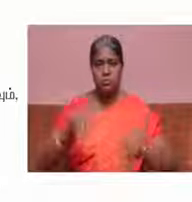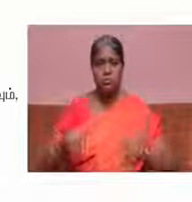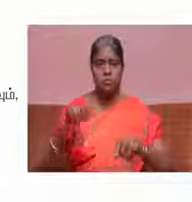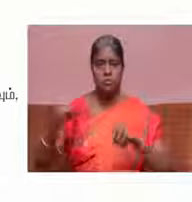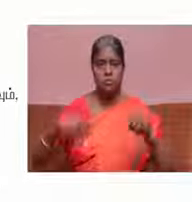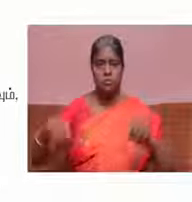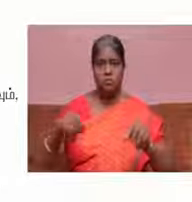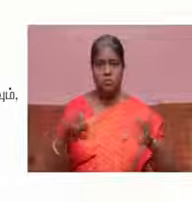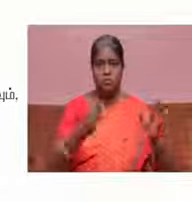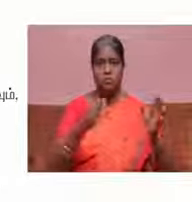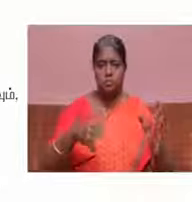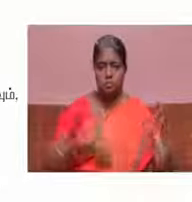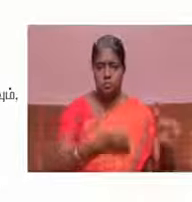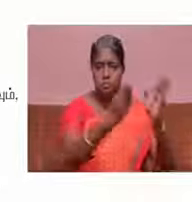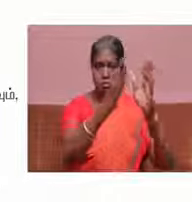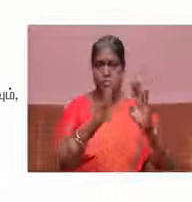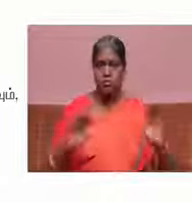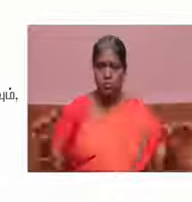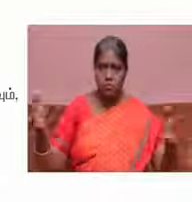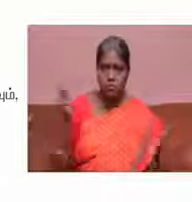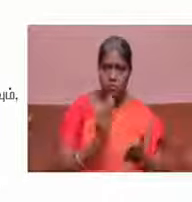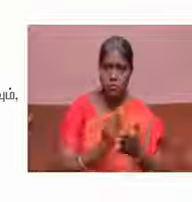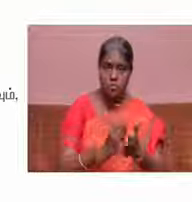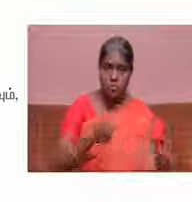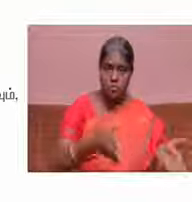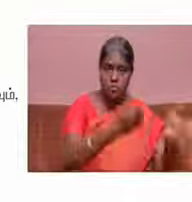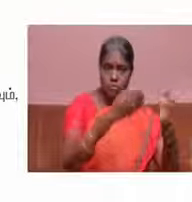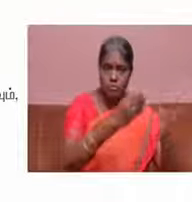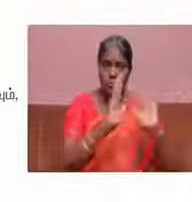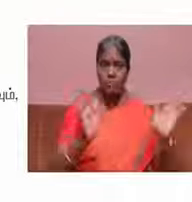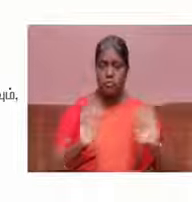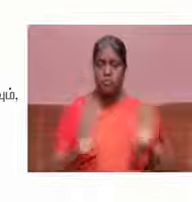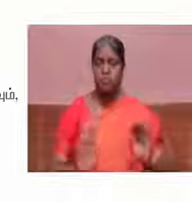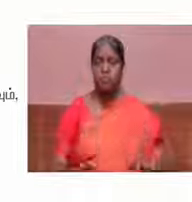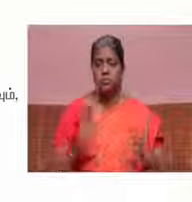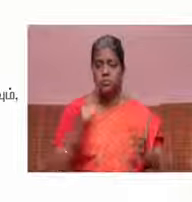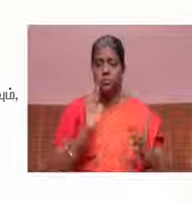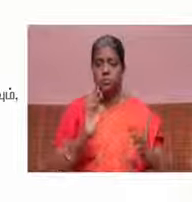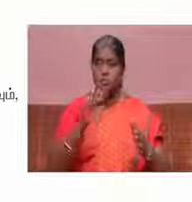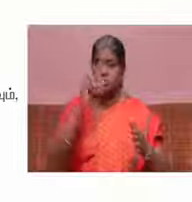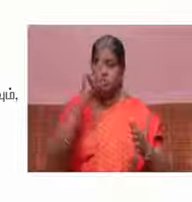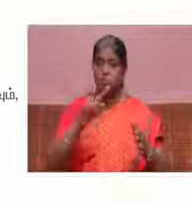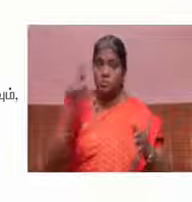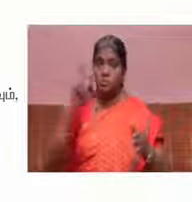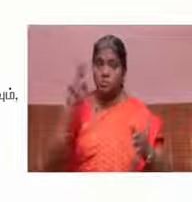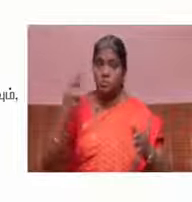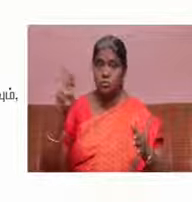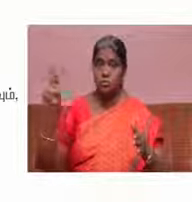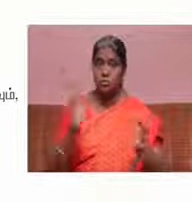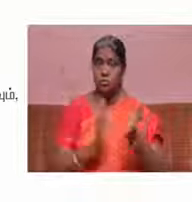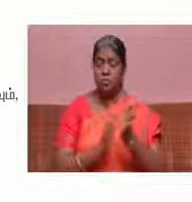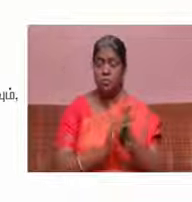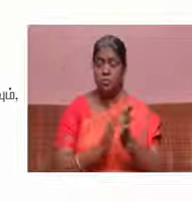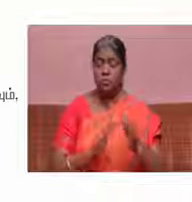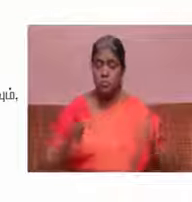வாக்களிக்கும் கருவிக்குச் செல்லும் பாதையில் எந்தவொரு தடைகள் இல்லாமலும் குறைந்தது 1200 mm